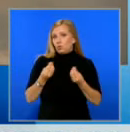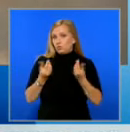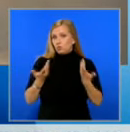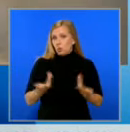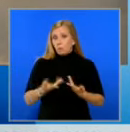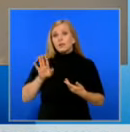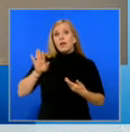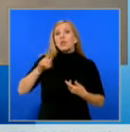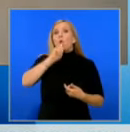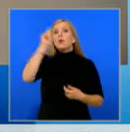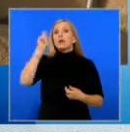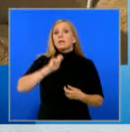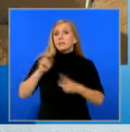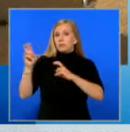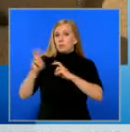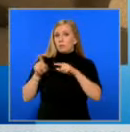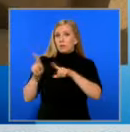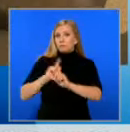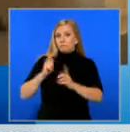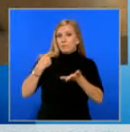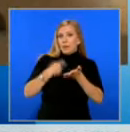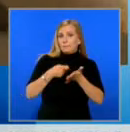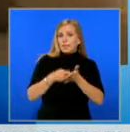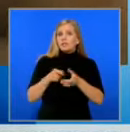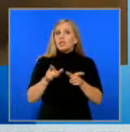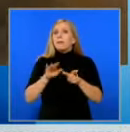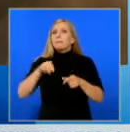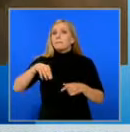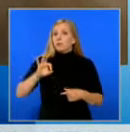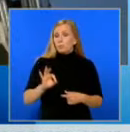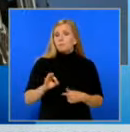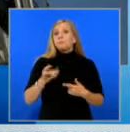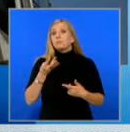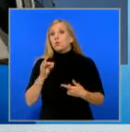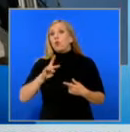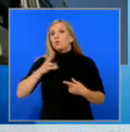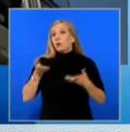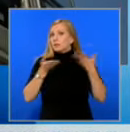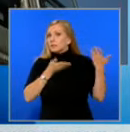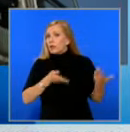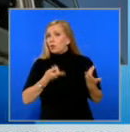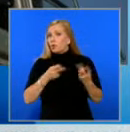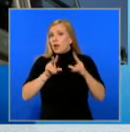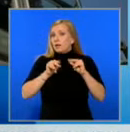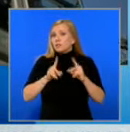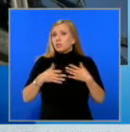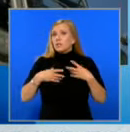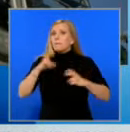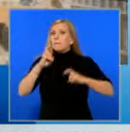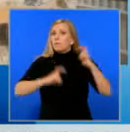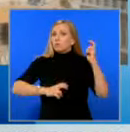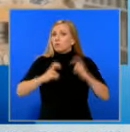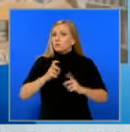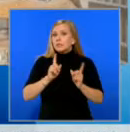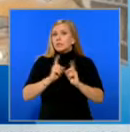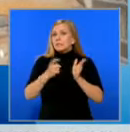украинските производители които не плащат мита от друга страна обаче той твърди че има и зърнопроизводители които